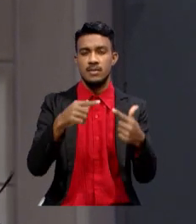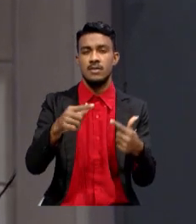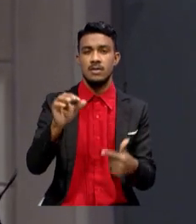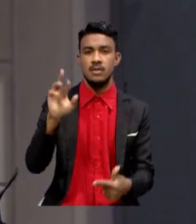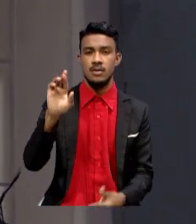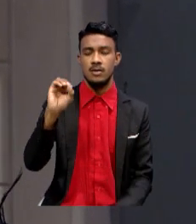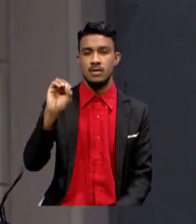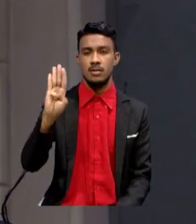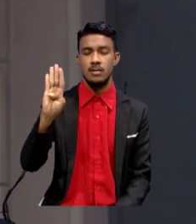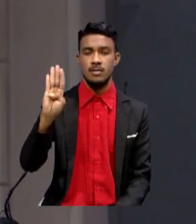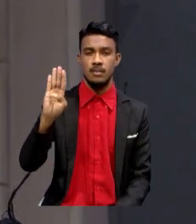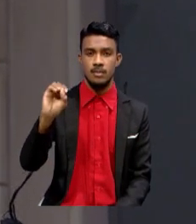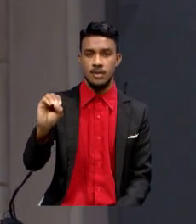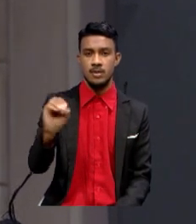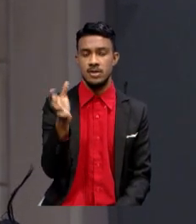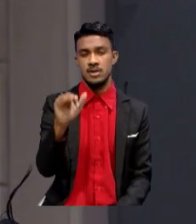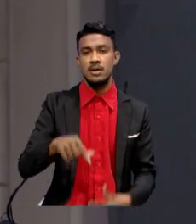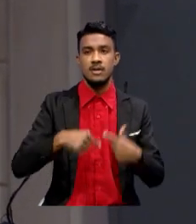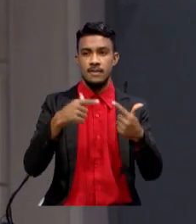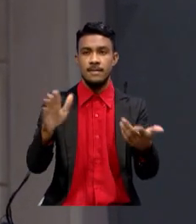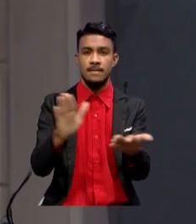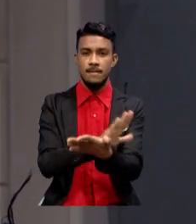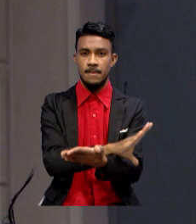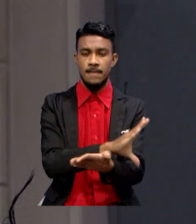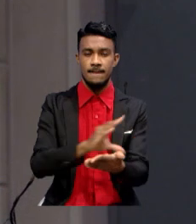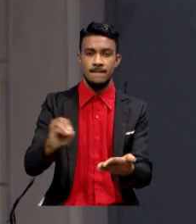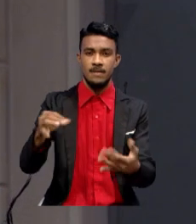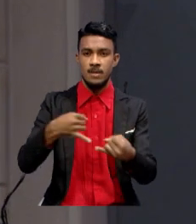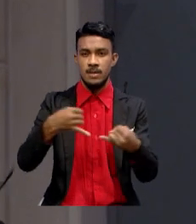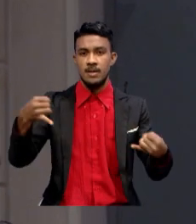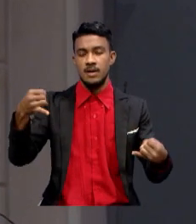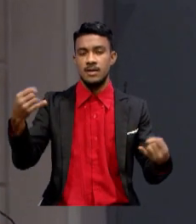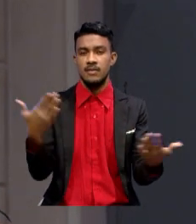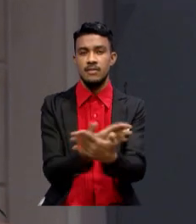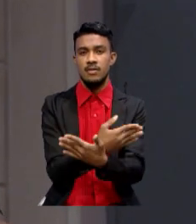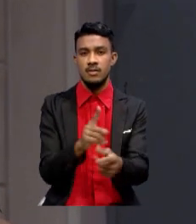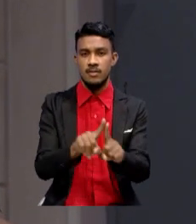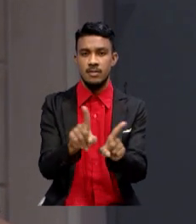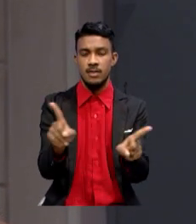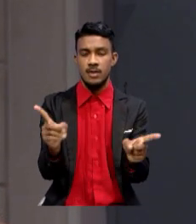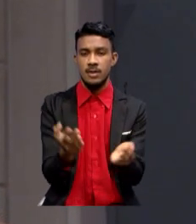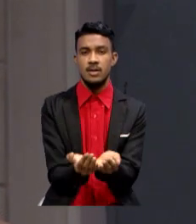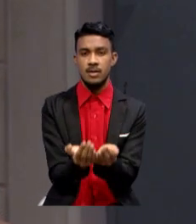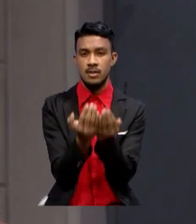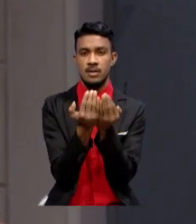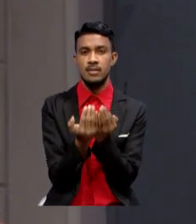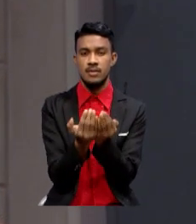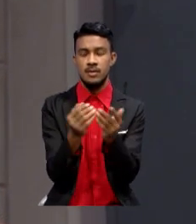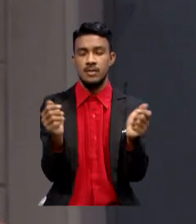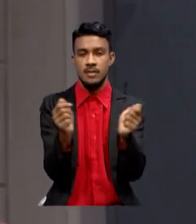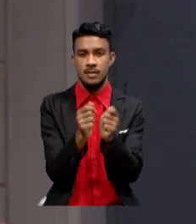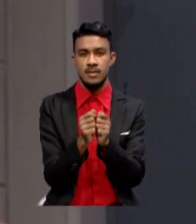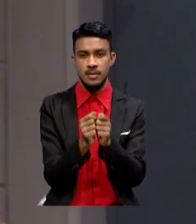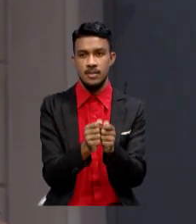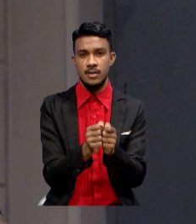flora rombo eh ke sila flora ini macam terus fomo be telefon mis be sila be ro ne ho be